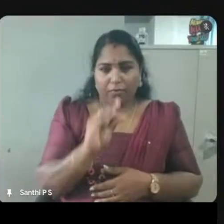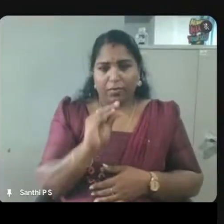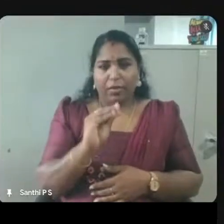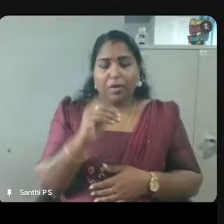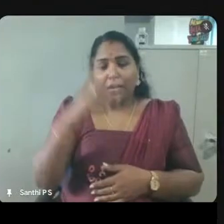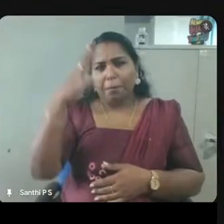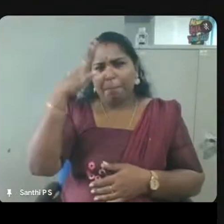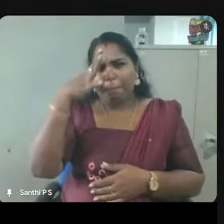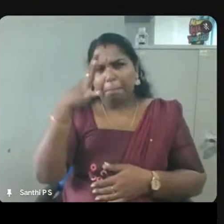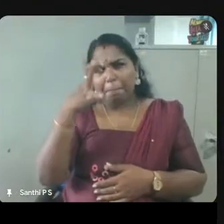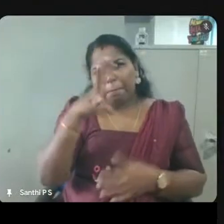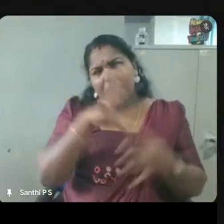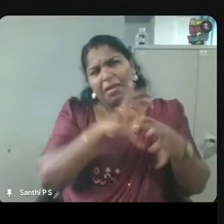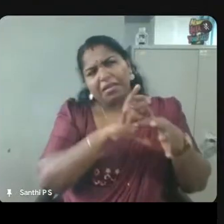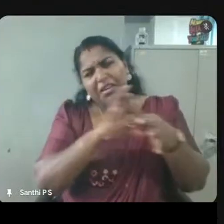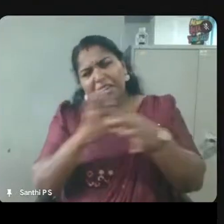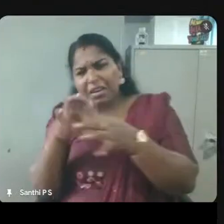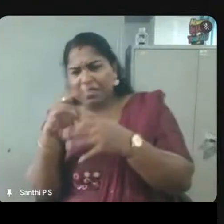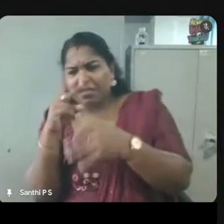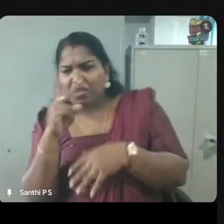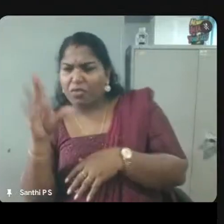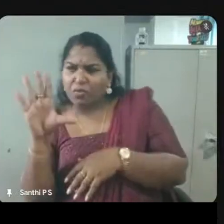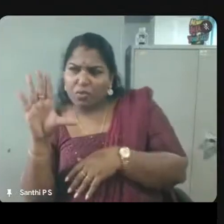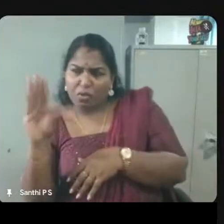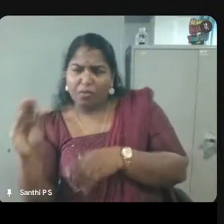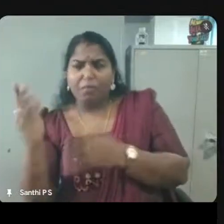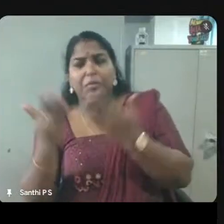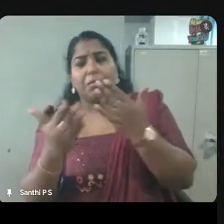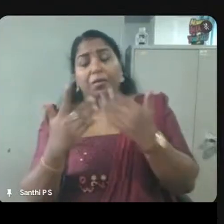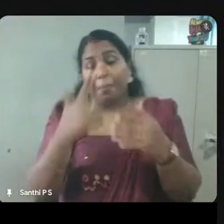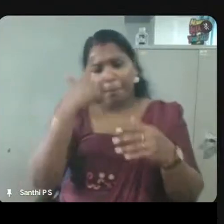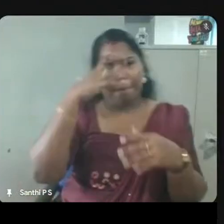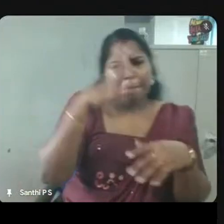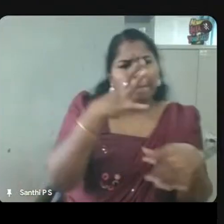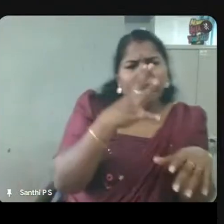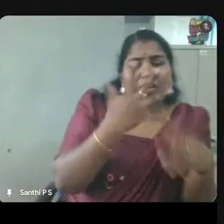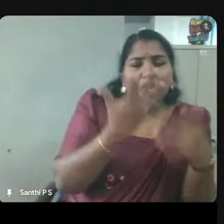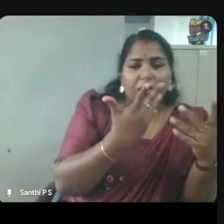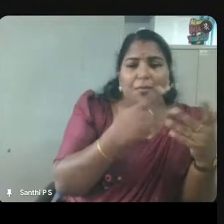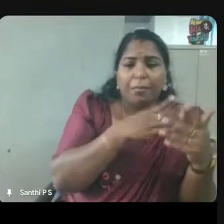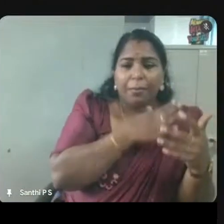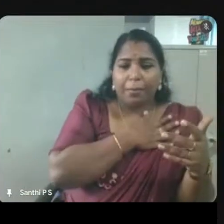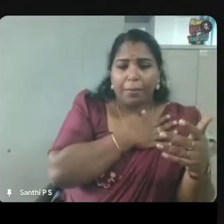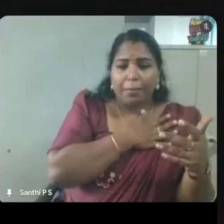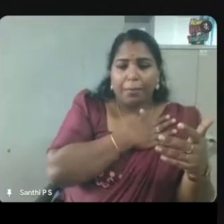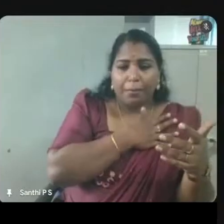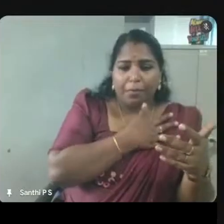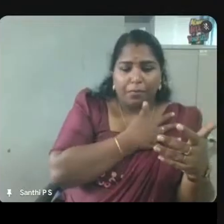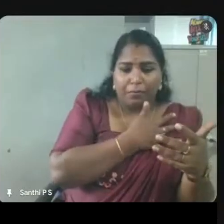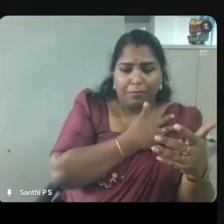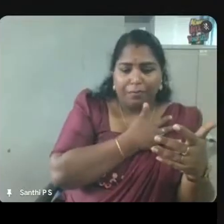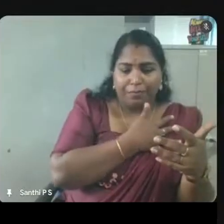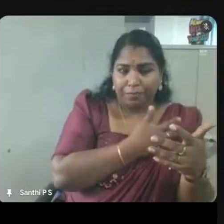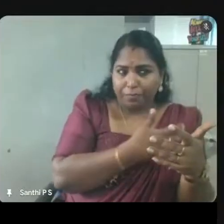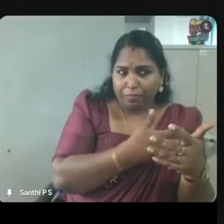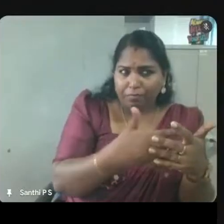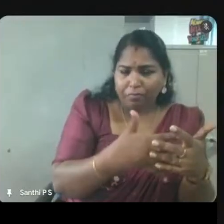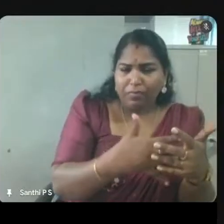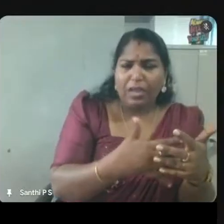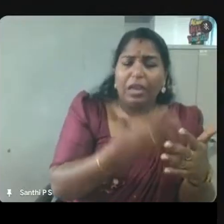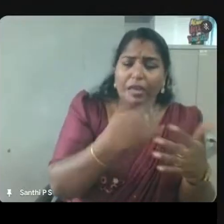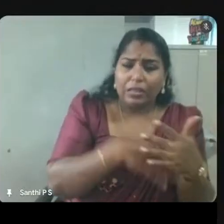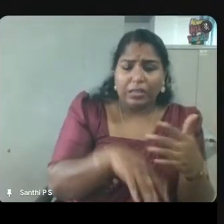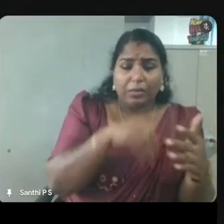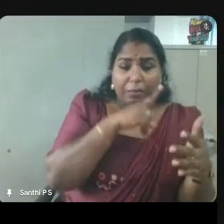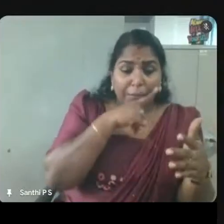പറയുന്ന അവസ്ഥ, മൈഗ്രെയിൻ എന്ന് പറയുന്നത് ബ്ലഡ് വെസലിന്റെ ഒരു രക്തയോട്ടക്കുറവും പിന്നെ പെട്ടെന്ന് വികസിക്കുന്ന ഒരു അവസ്ഥയാണ്. സോ ആ രക്തയോട്ടക്കുറവ്